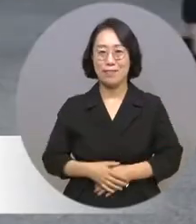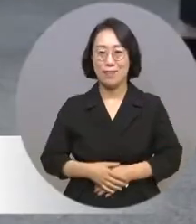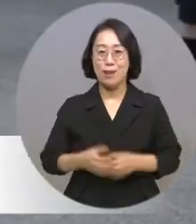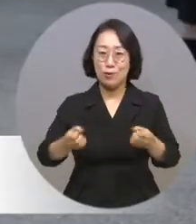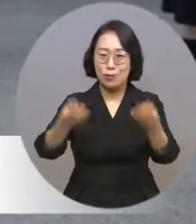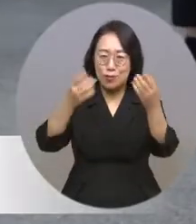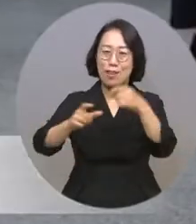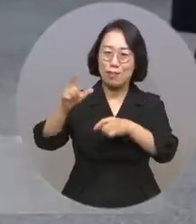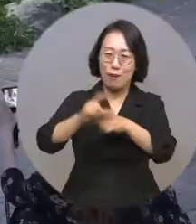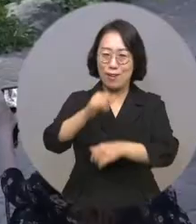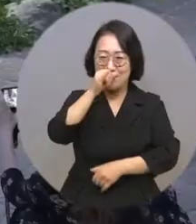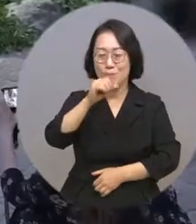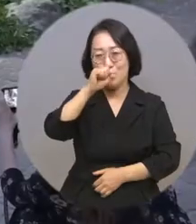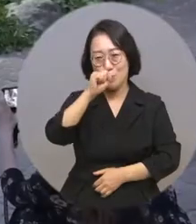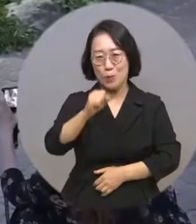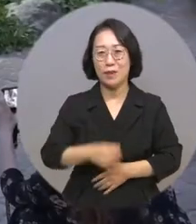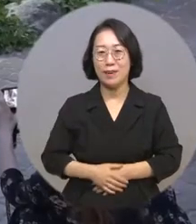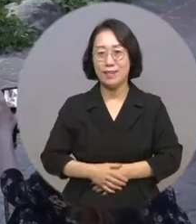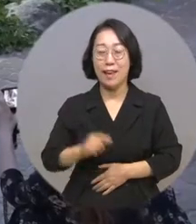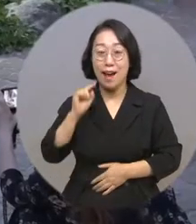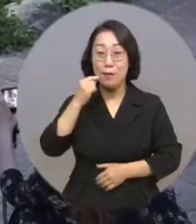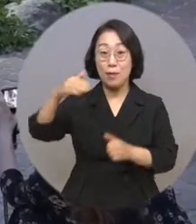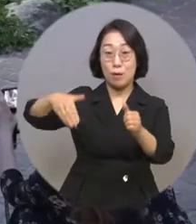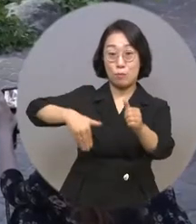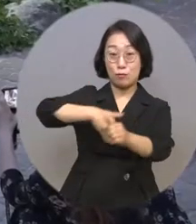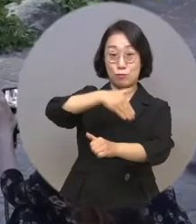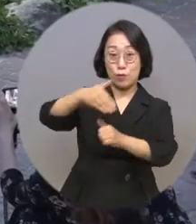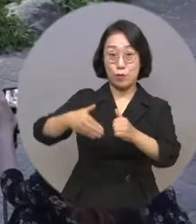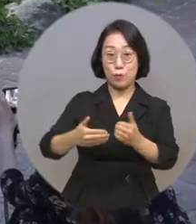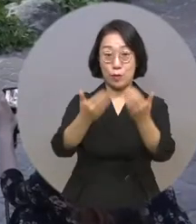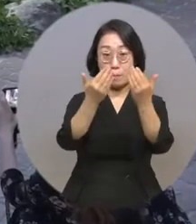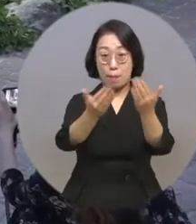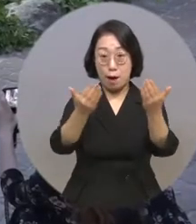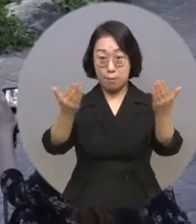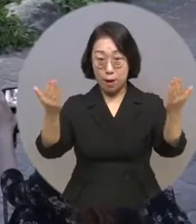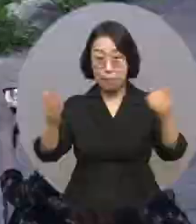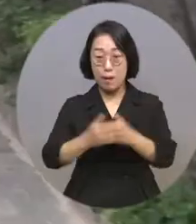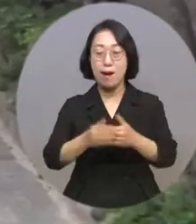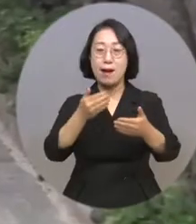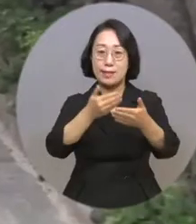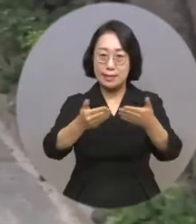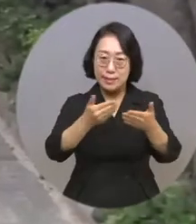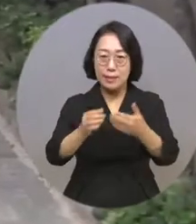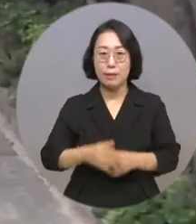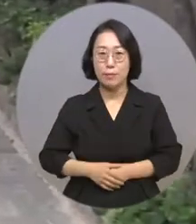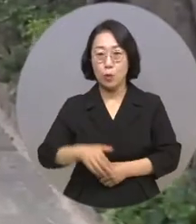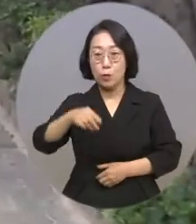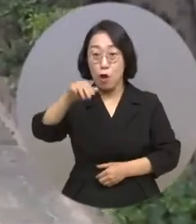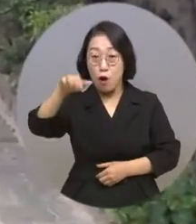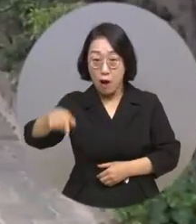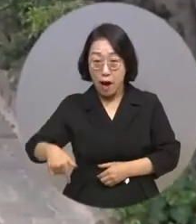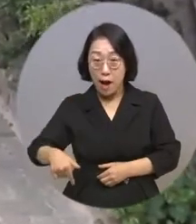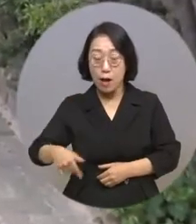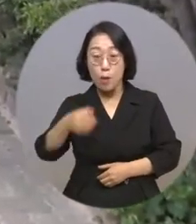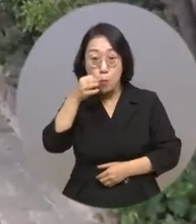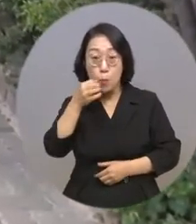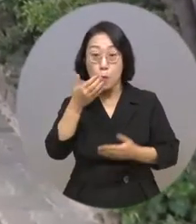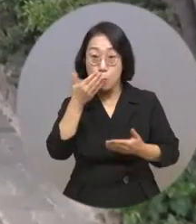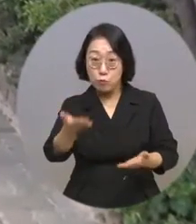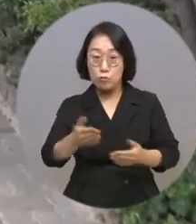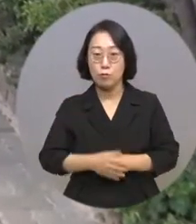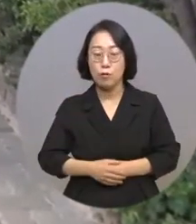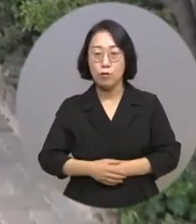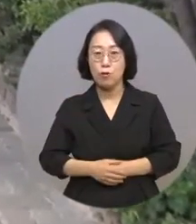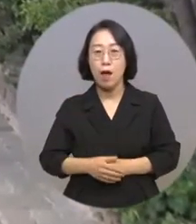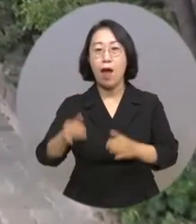축제가 더 있었으면 좋겠습니다. 아름다운 풍경 속에 전시된 작가들의 그림과 서각 전시는 주말 저녁